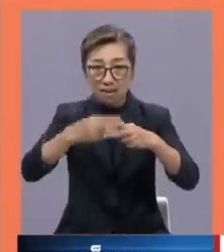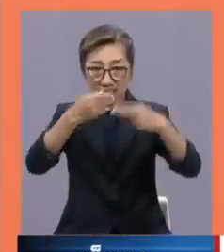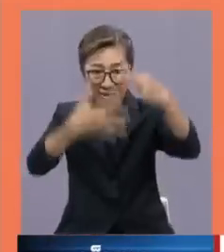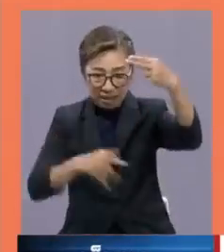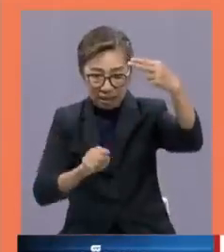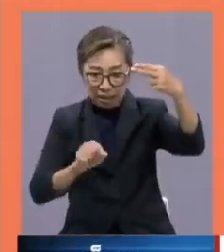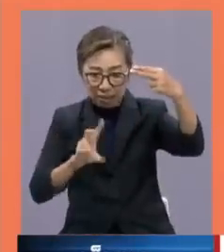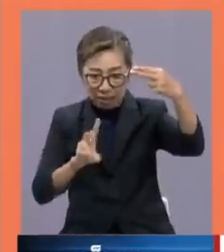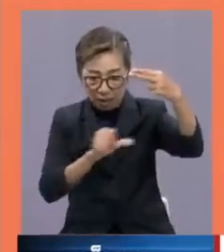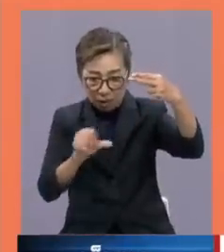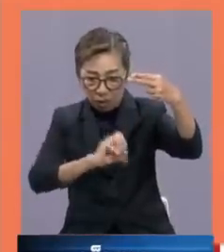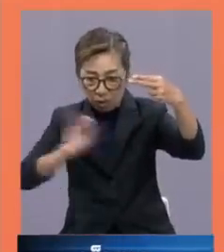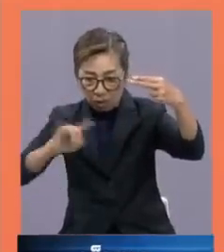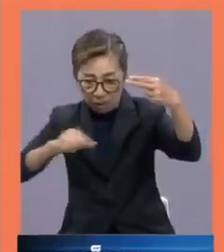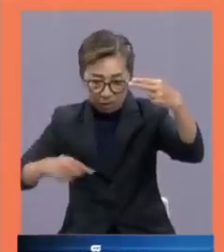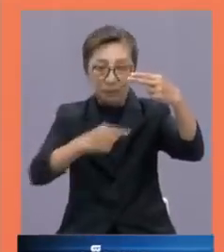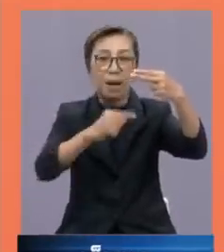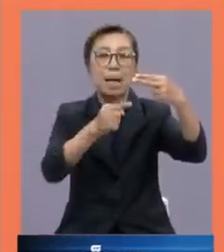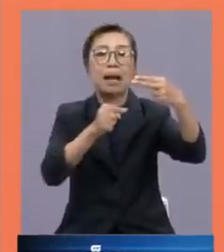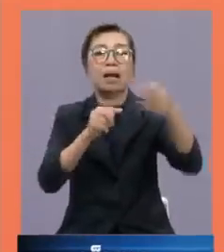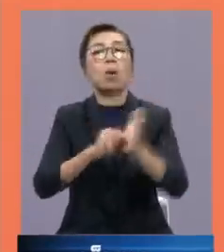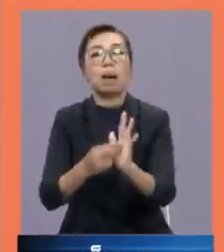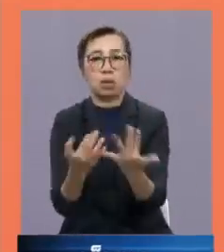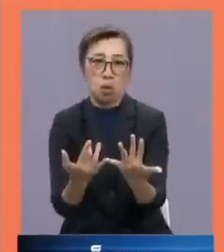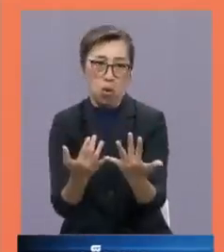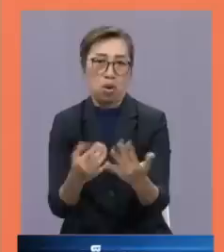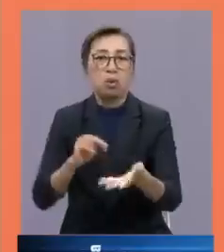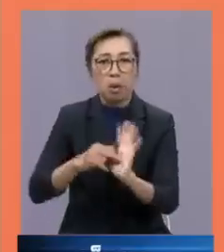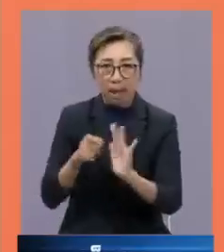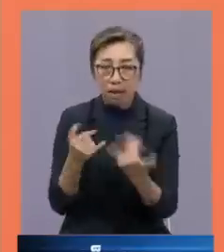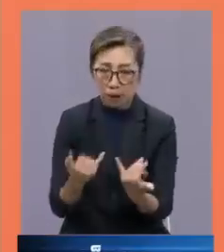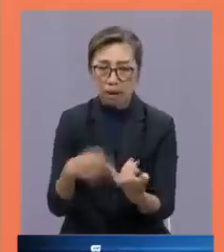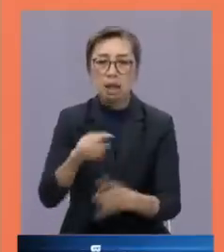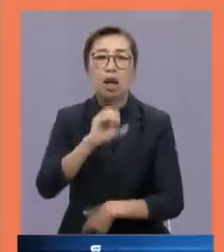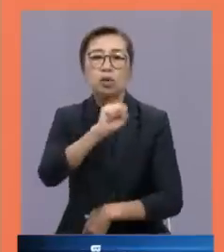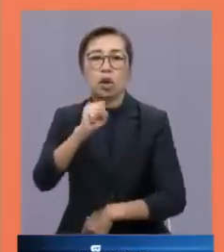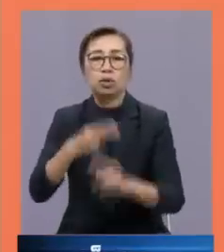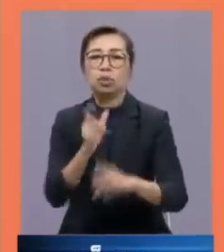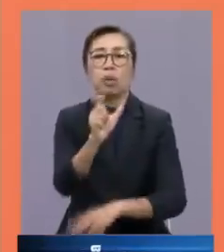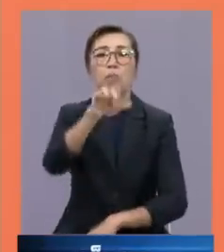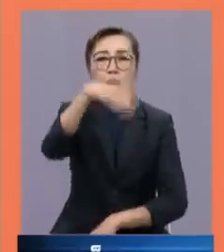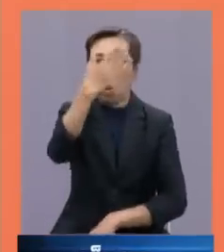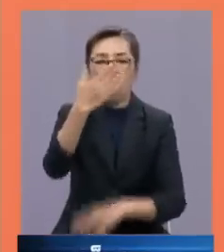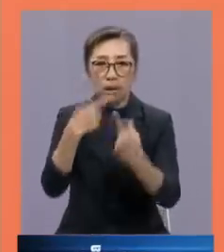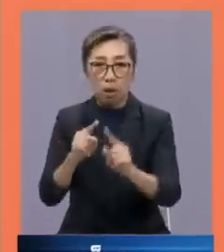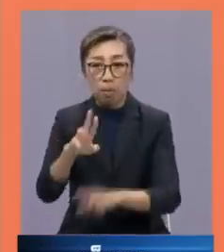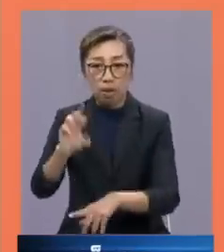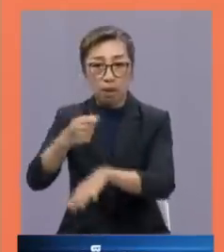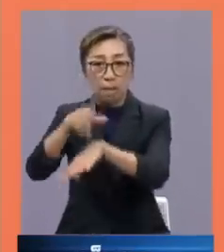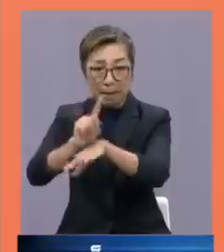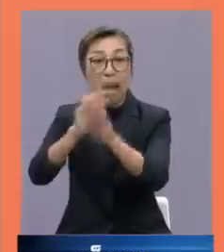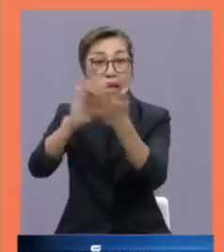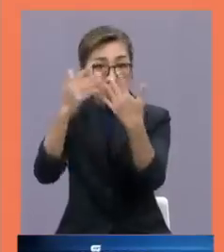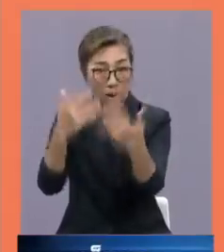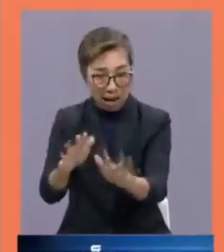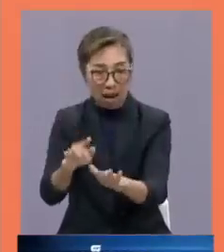การต่างๆมันจึงจะจบนะฮะ คือถ้าฟังแบบนี้ก็คือเหมือนกับว่าต้องรอกระบวนการที่มีประธานสภาก่อนใช่ไหมฮะแต่ว่าในส่วนของเจ้าตัวเองเขาก็ยืนยันว่